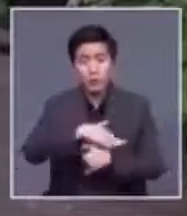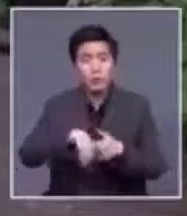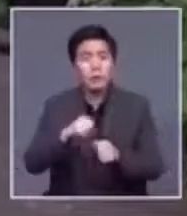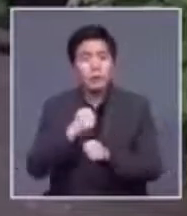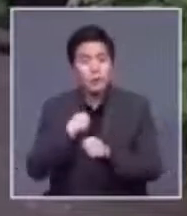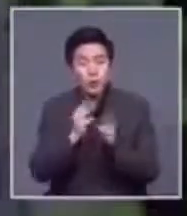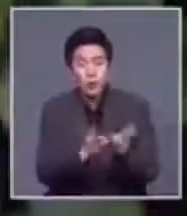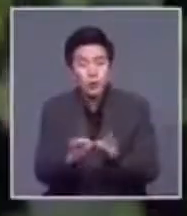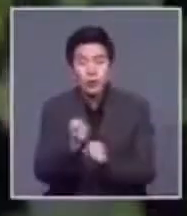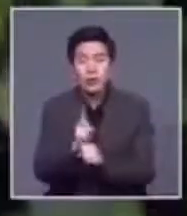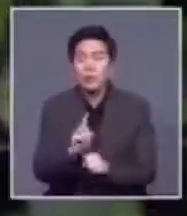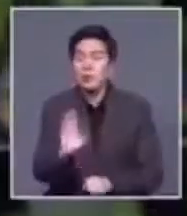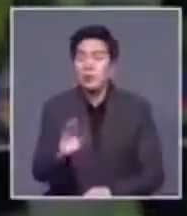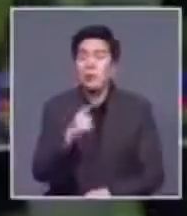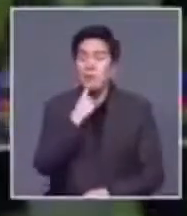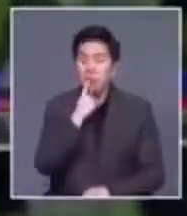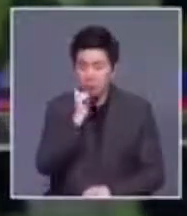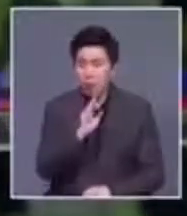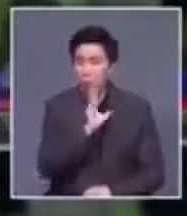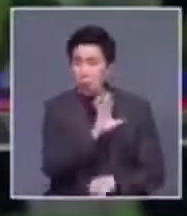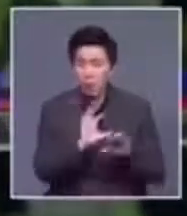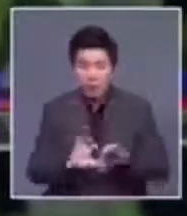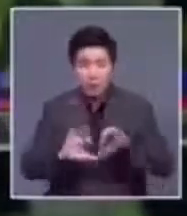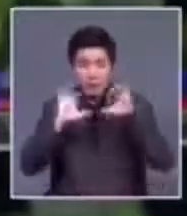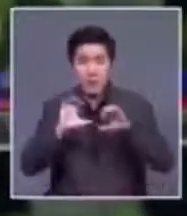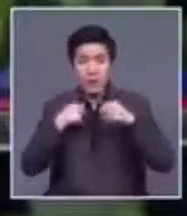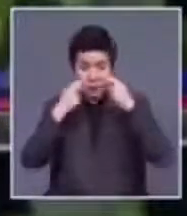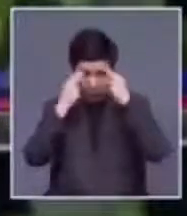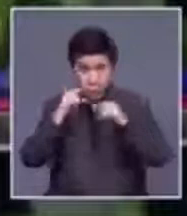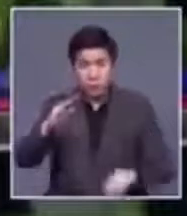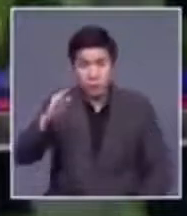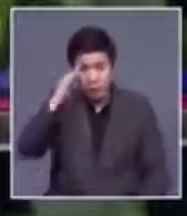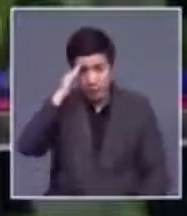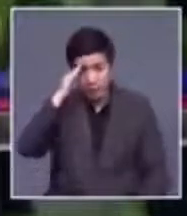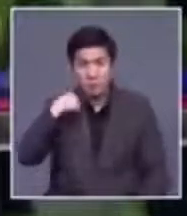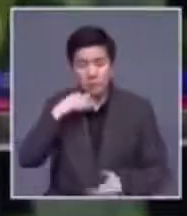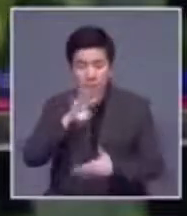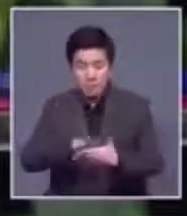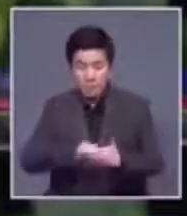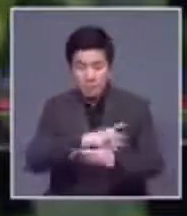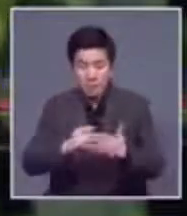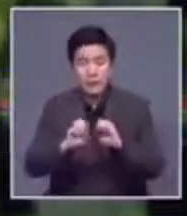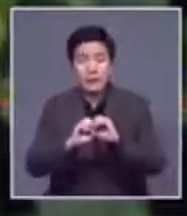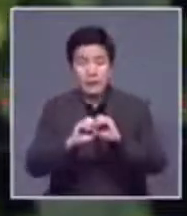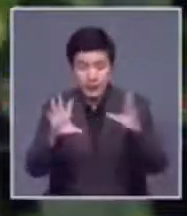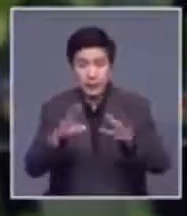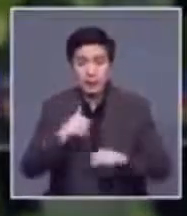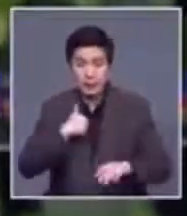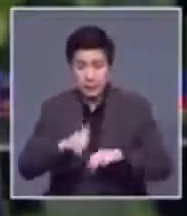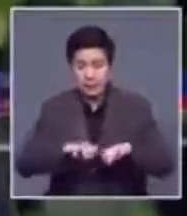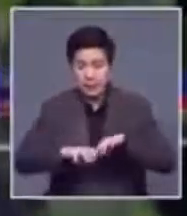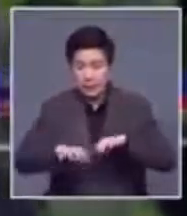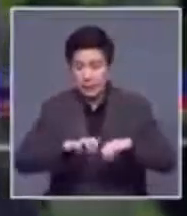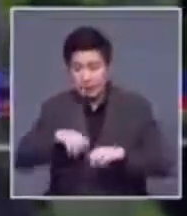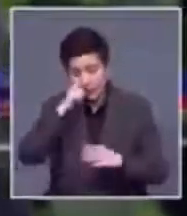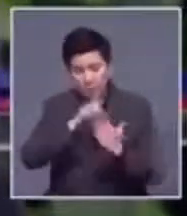างคะ ต้องบอกเป็นของรัฐบาลนะครับก็โดยท่านนายกรัฐมนตรีพลเอกประยุทธ์จันทร์โอชาเนี่ยก็มีนโยบายชัดเจนว่าการเข้าบริหารประเทศเราต้อง